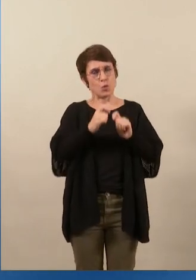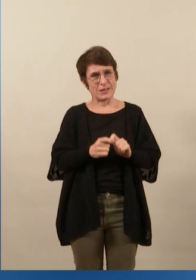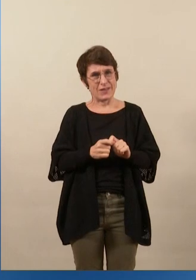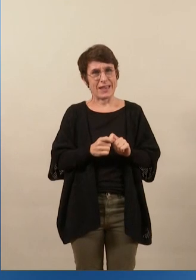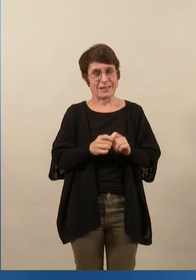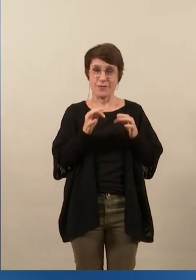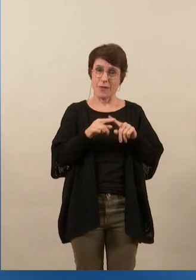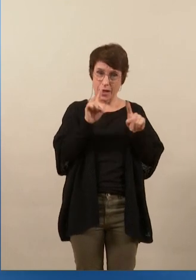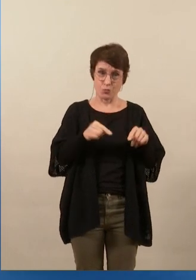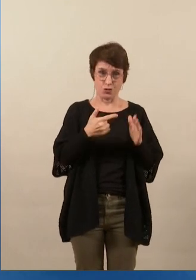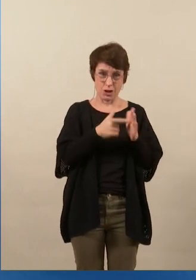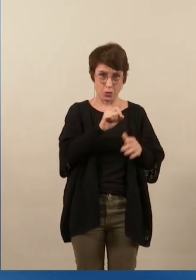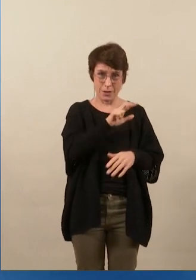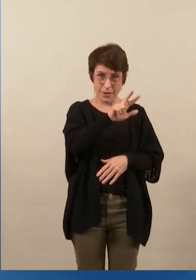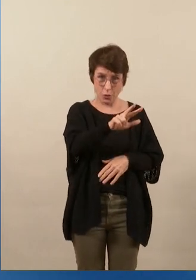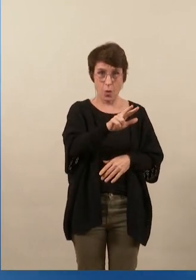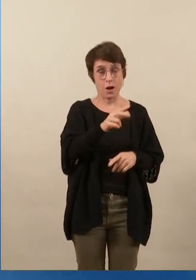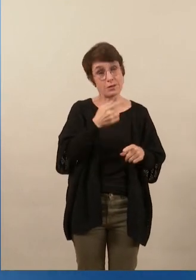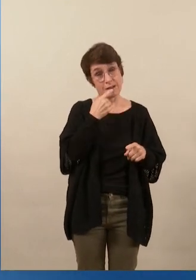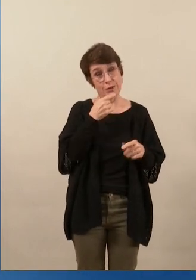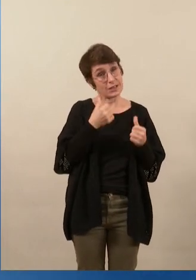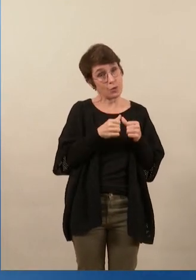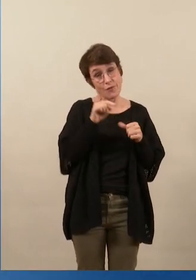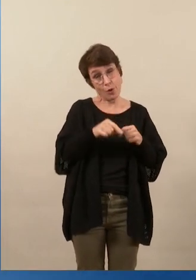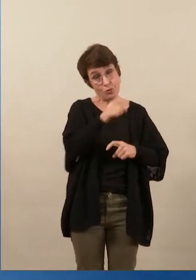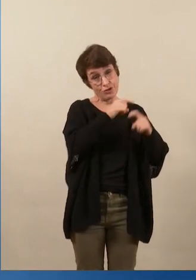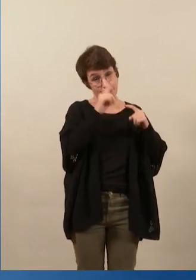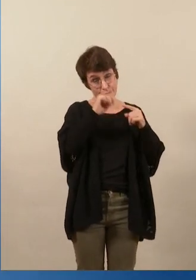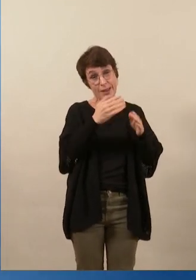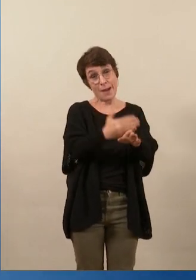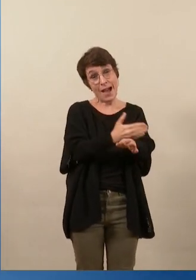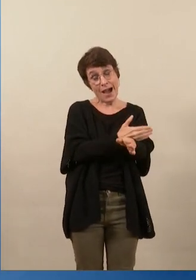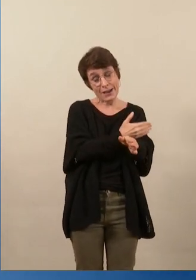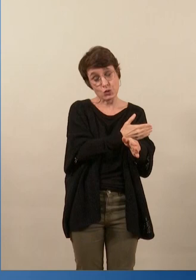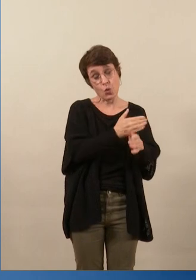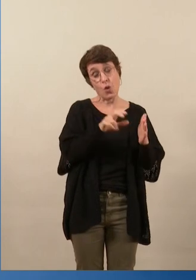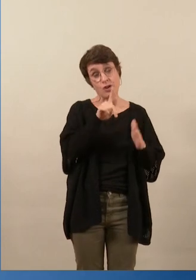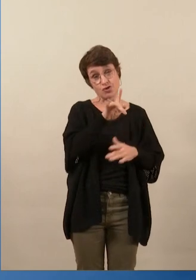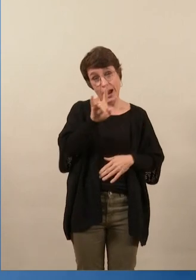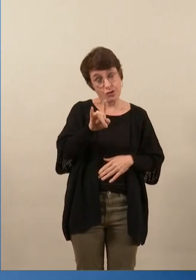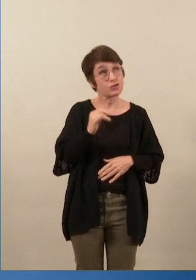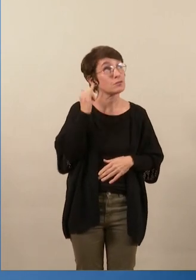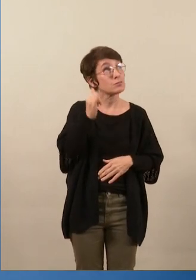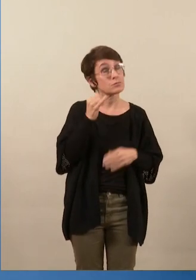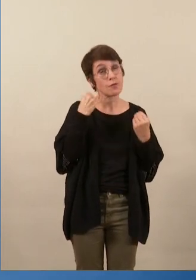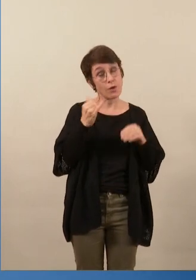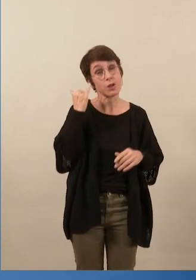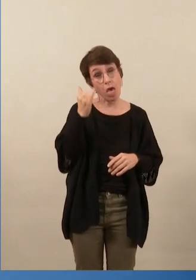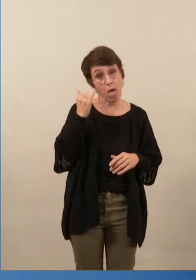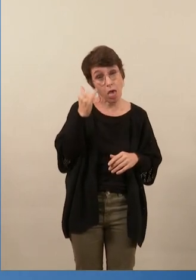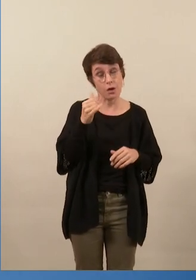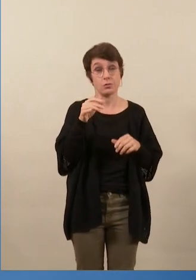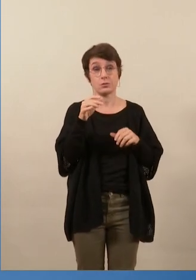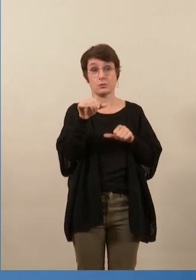fois de grenov vita serait une vente donc longue et complexe qui plus est soumise à des clauses